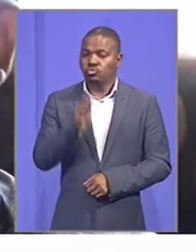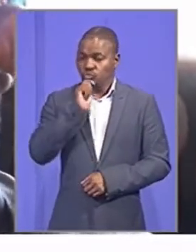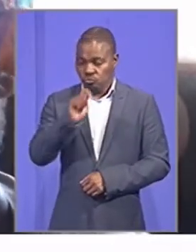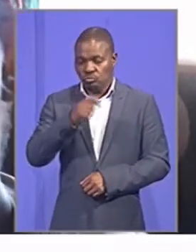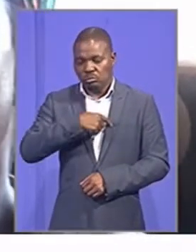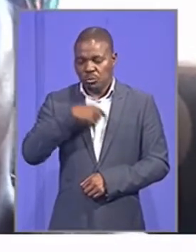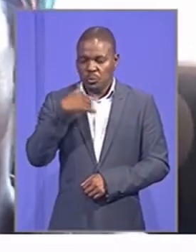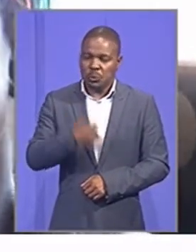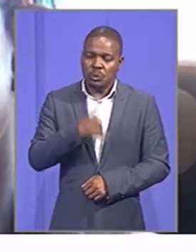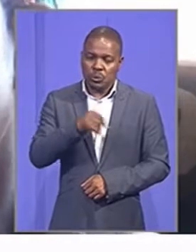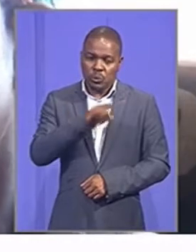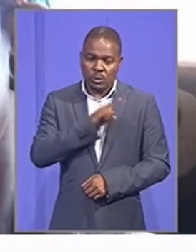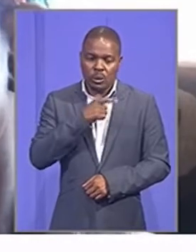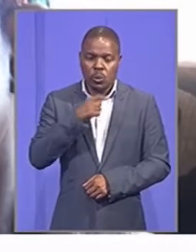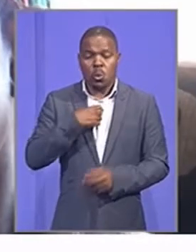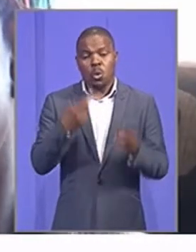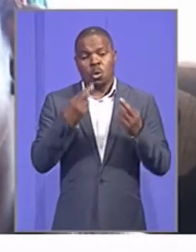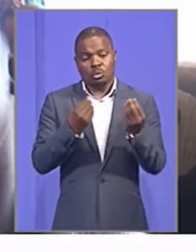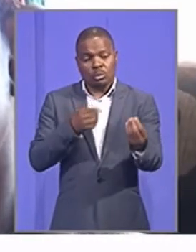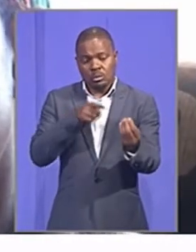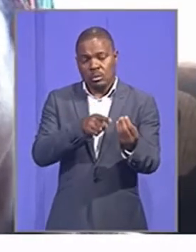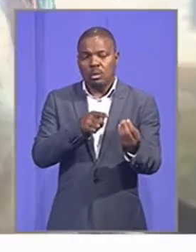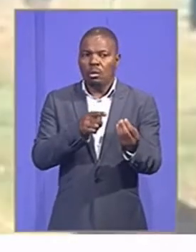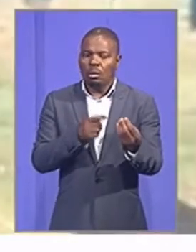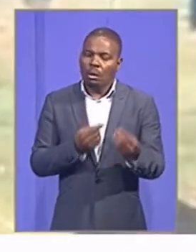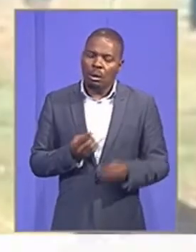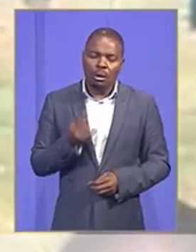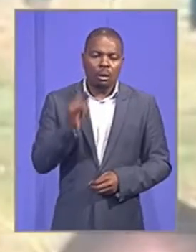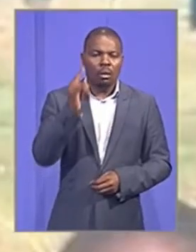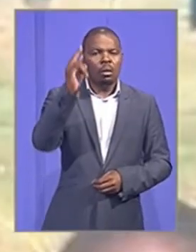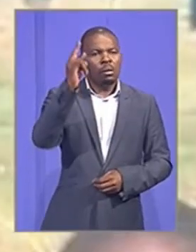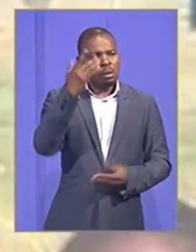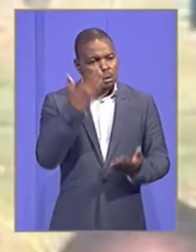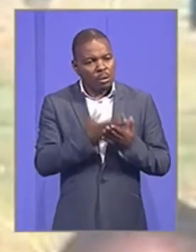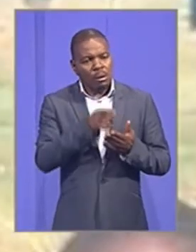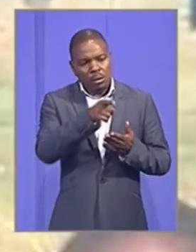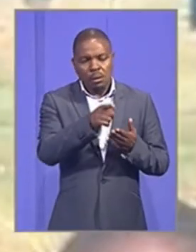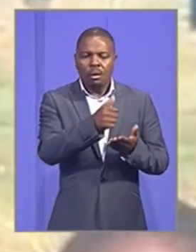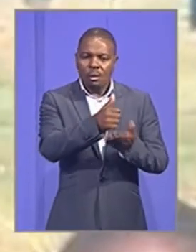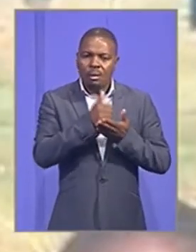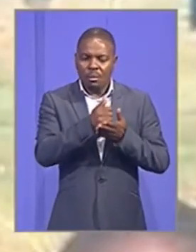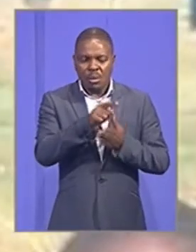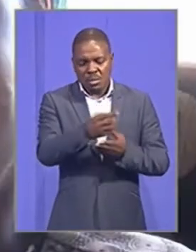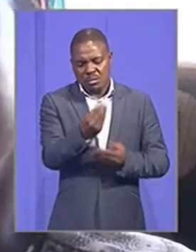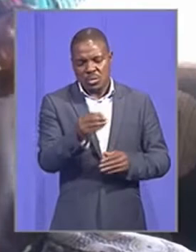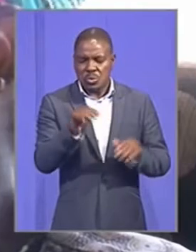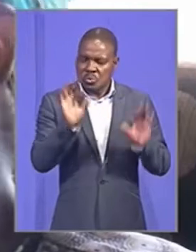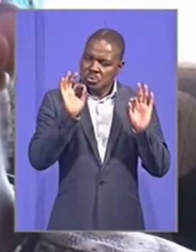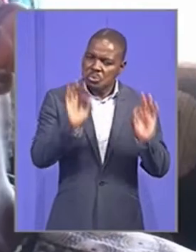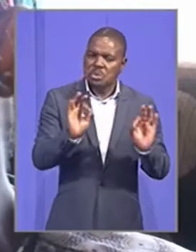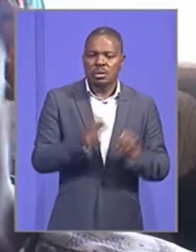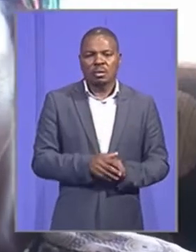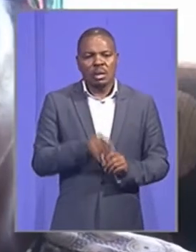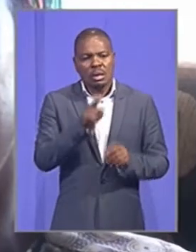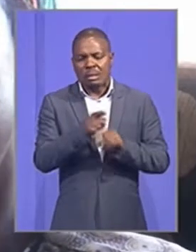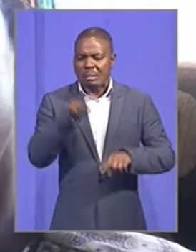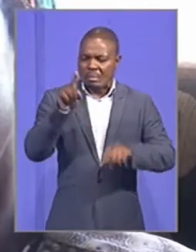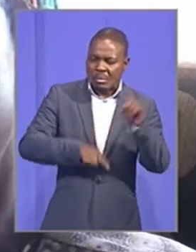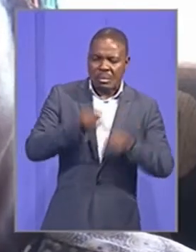ka nnete bane ne re lebeletse tse ngata o tshepo. Ne re lebetse ntho tse ngata o tshepo ne le ngwana hantle e se ngwana a